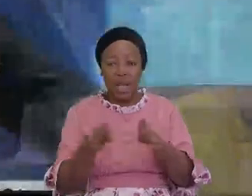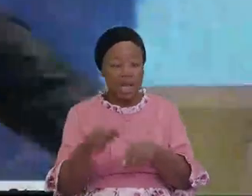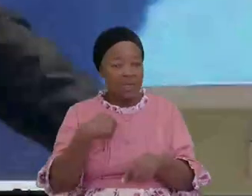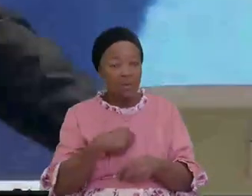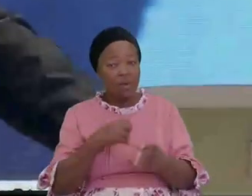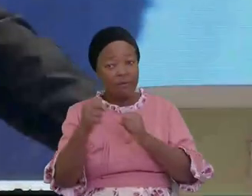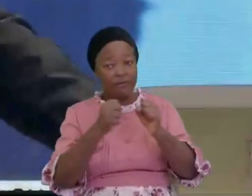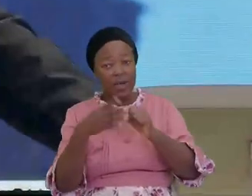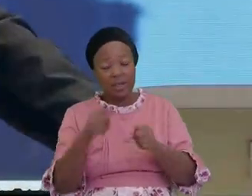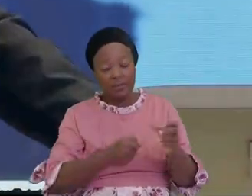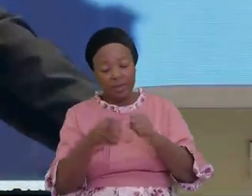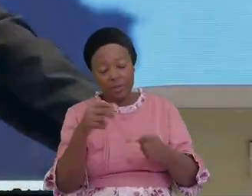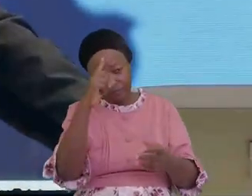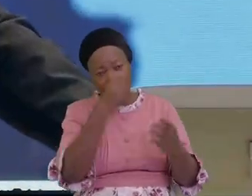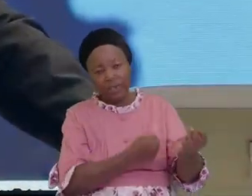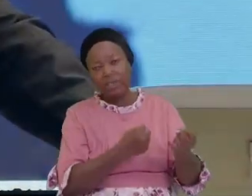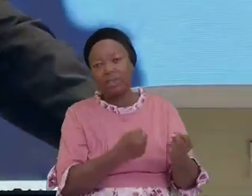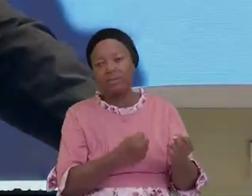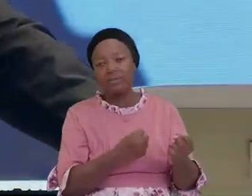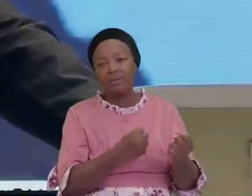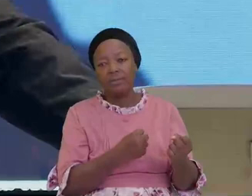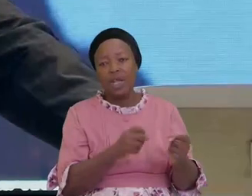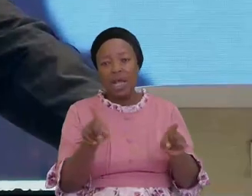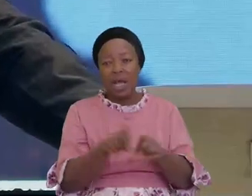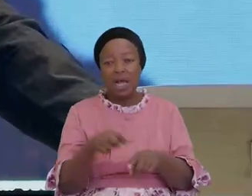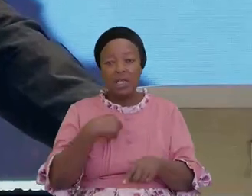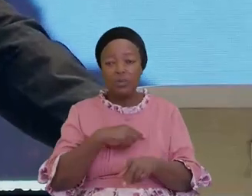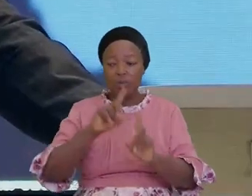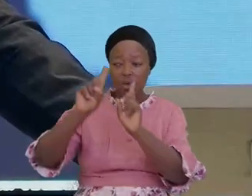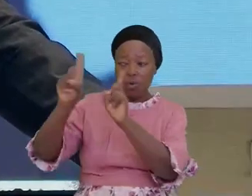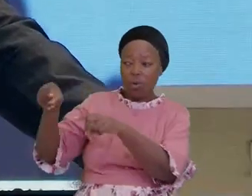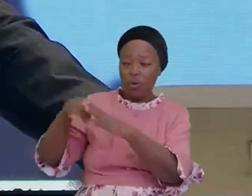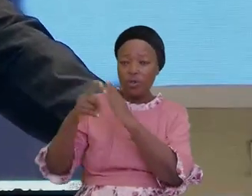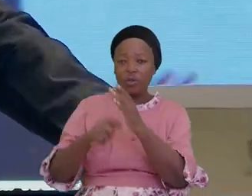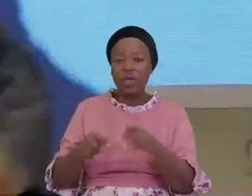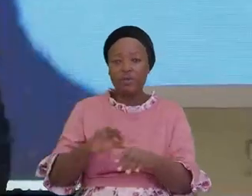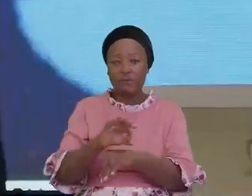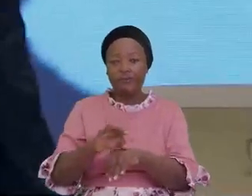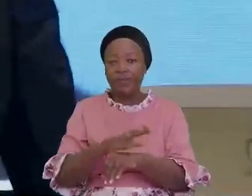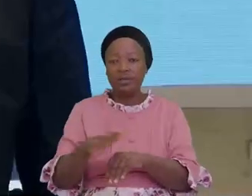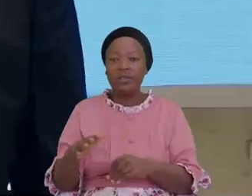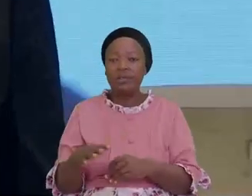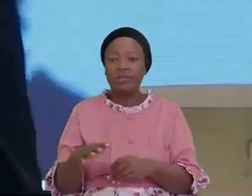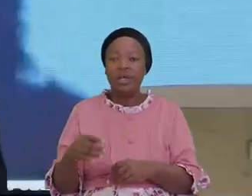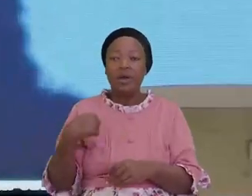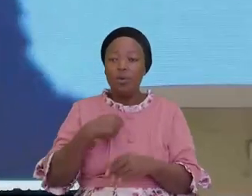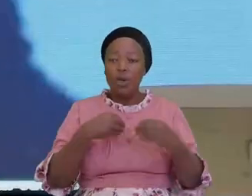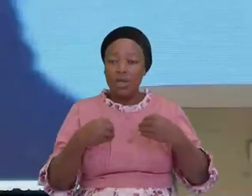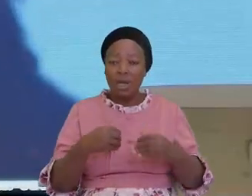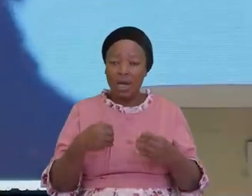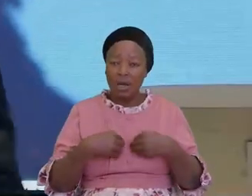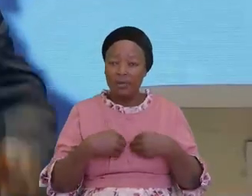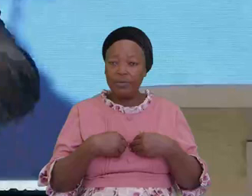en bois. Comme nous sommes engagés dans le combat de la foi, comme nous allons sur le champ, nous